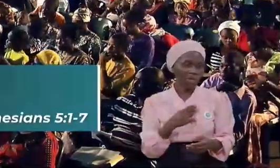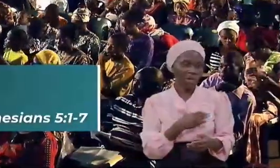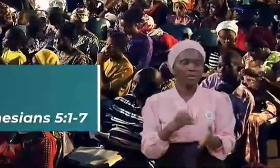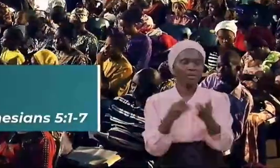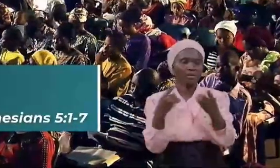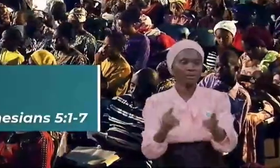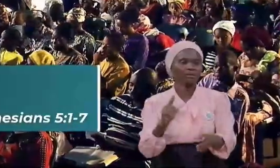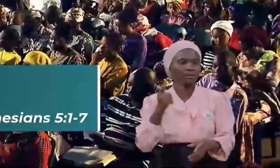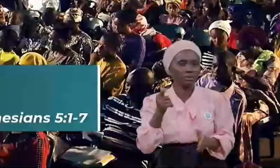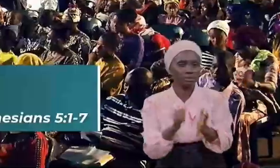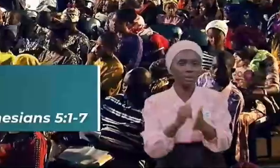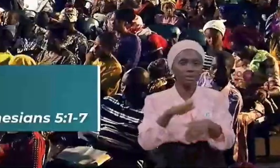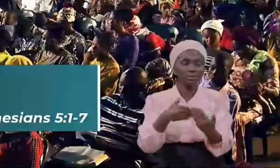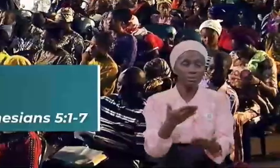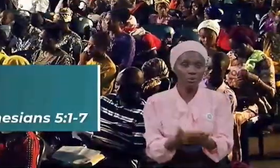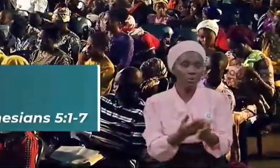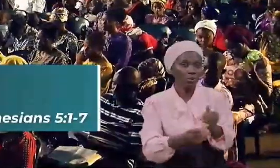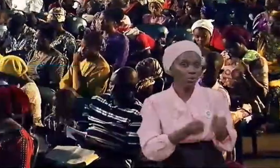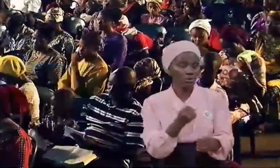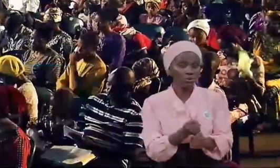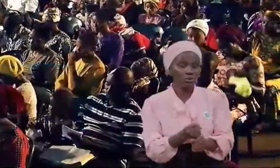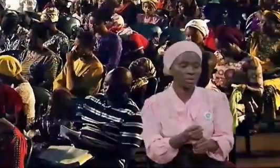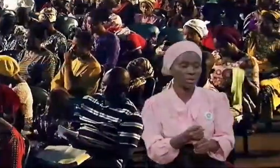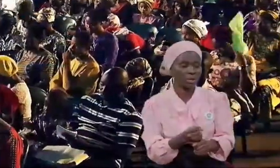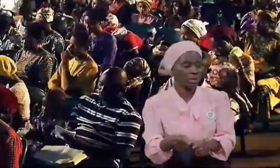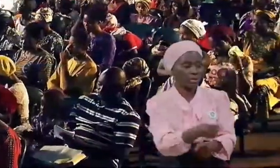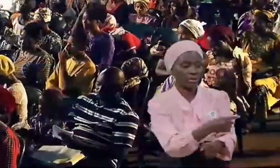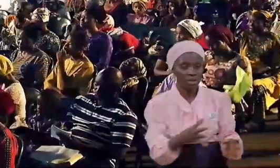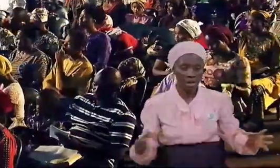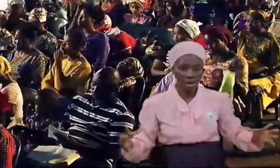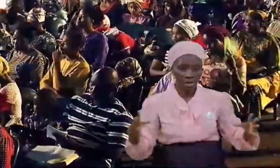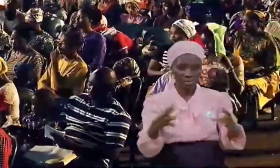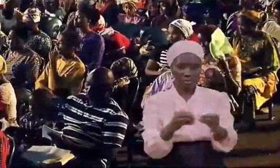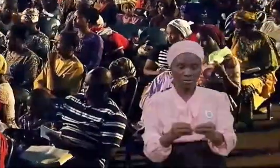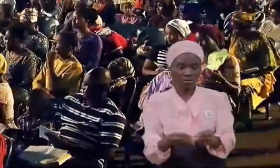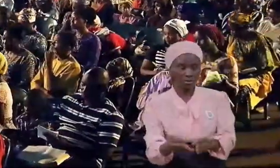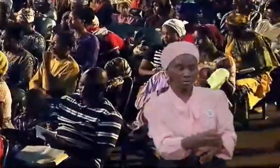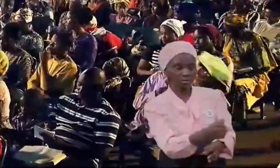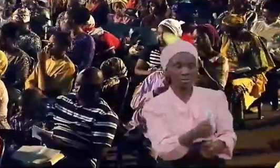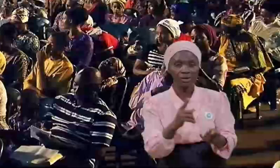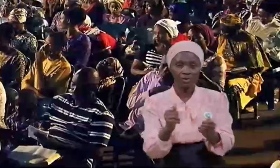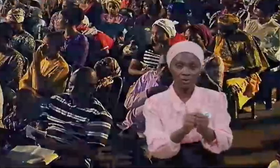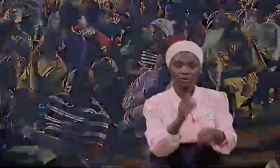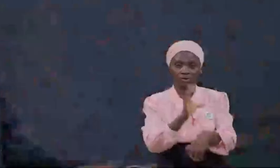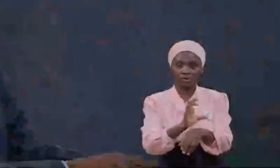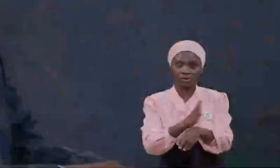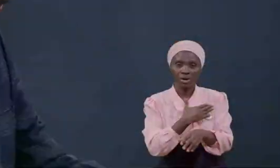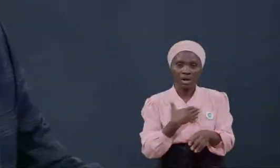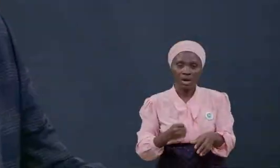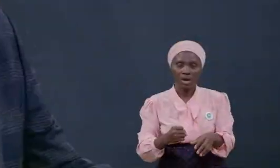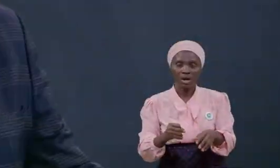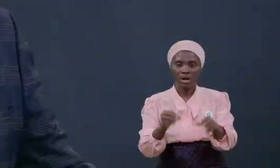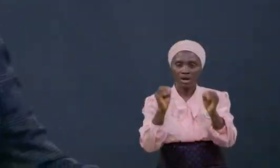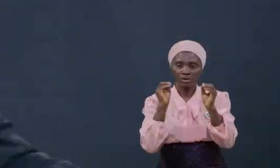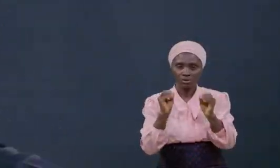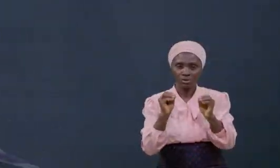ils se réunirent aux assemblées de l'Église et ils enseignèrent beaucoup de personnes.